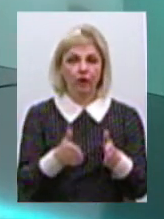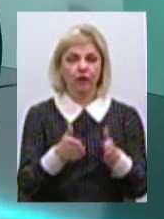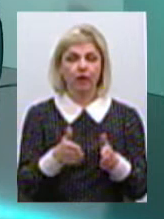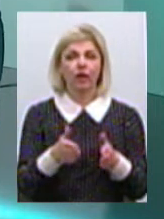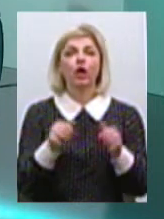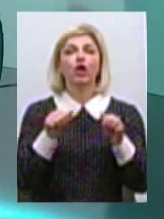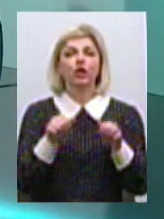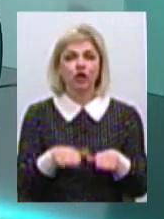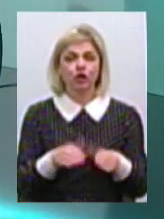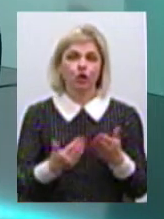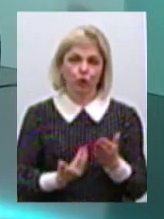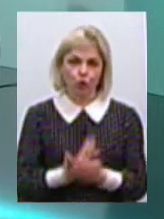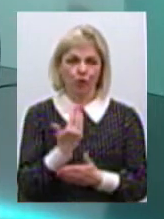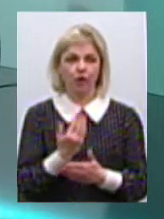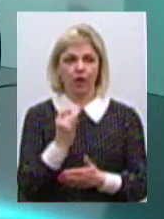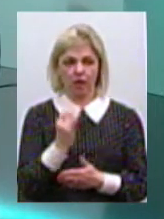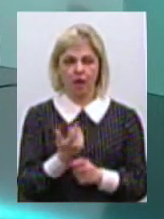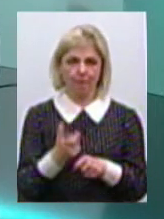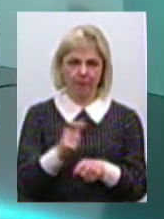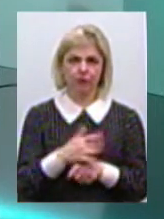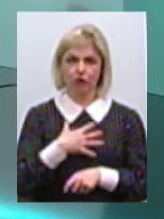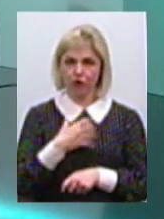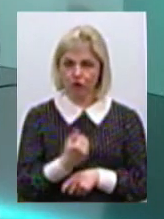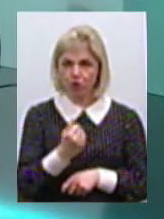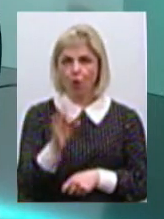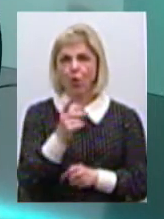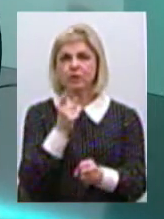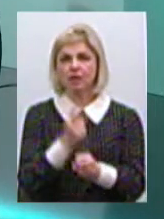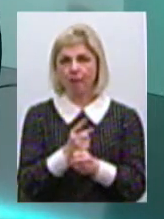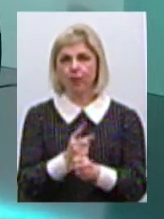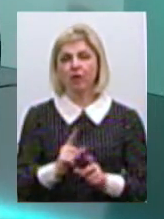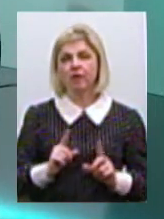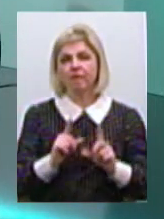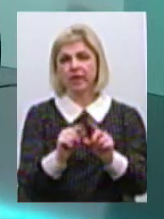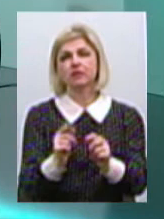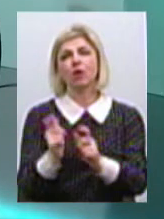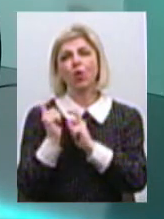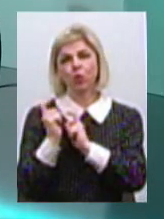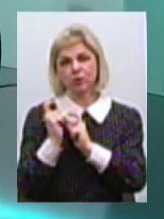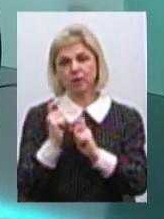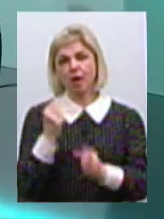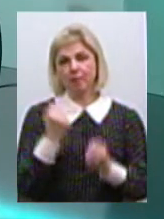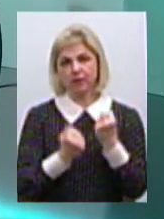Рішення нове і начебто більш рішуче про заборону в'їзду великовантажного транспорту через